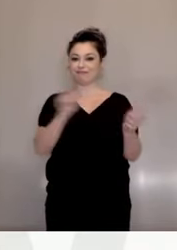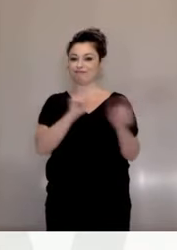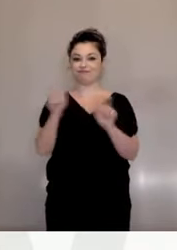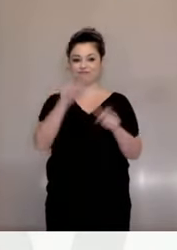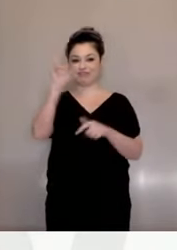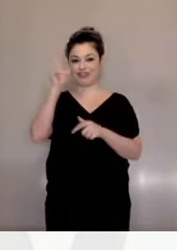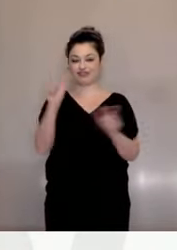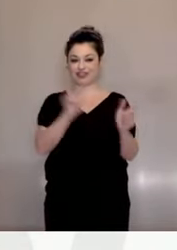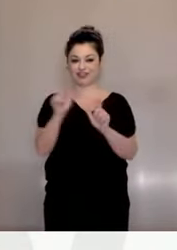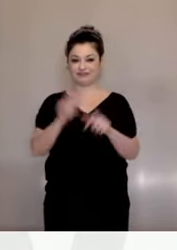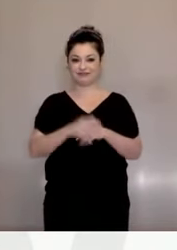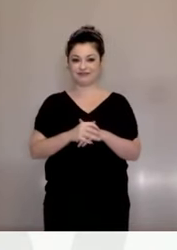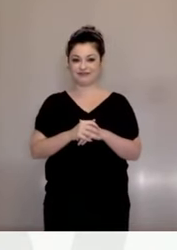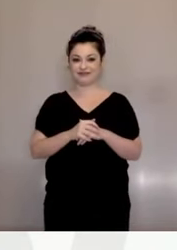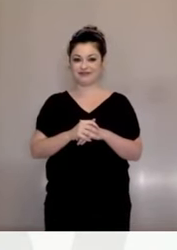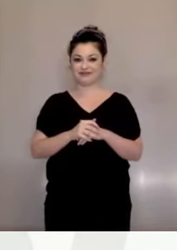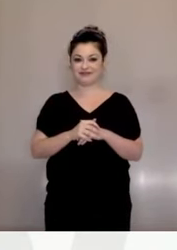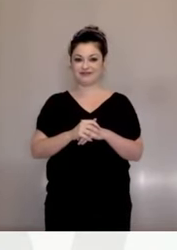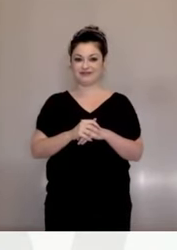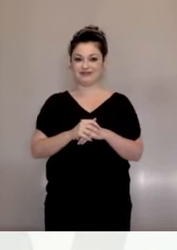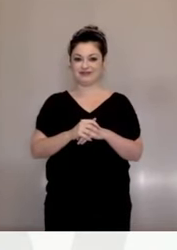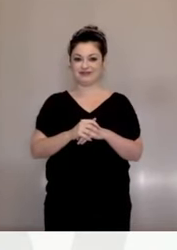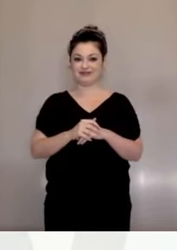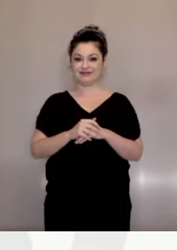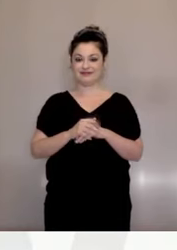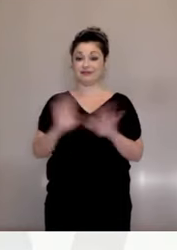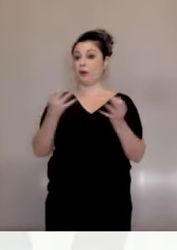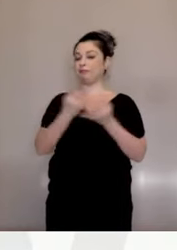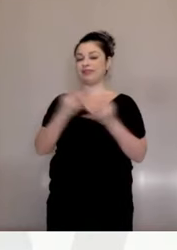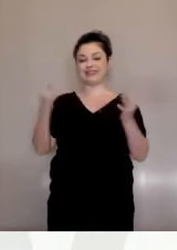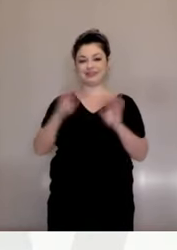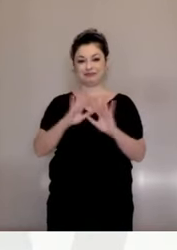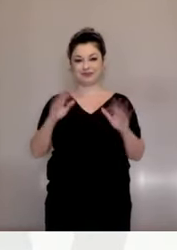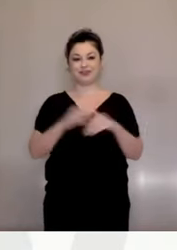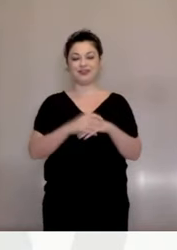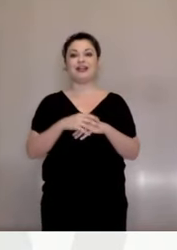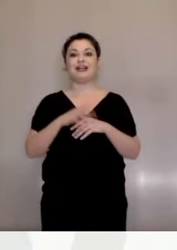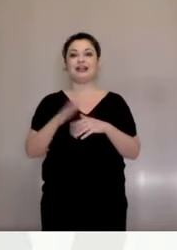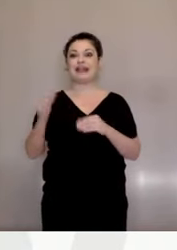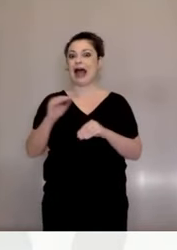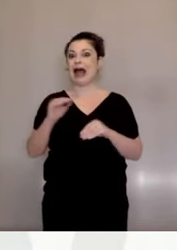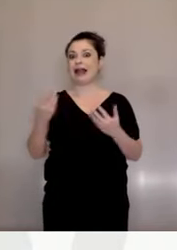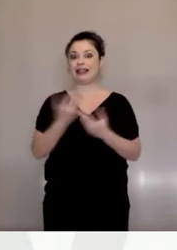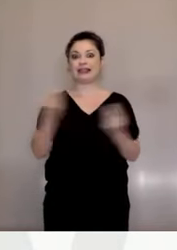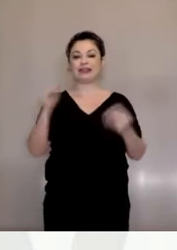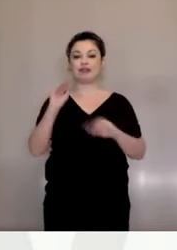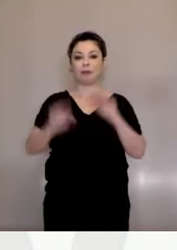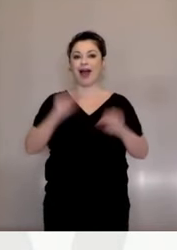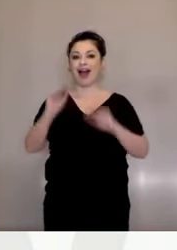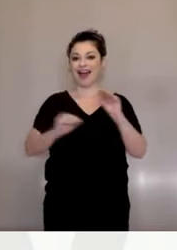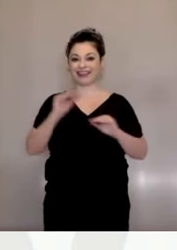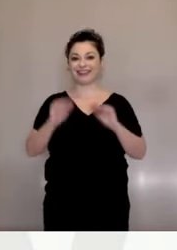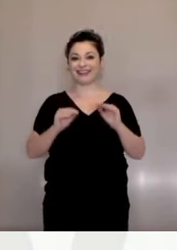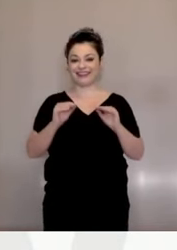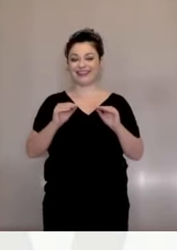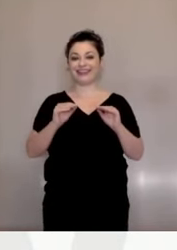beaucoup. Va benissimo. Stanno arrivando già molte altre domande dal pubblico. Et alors, parce